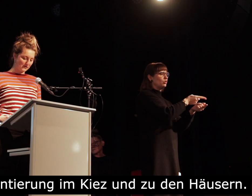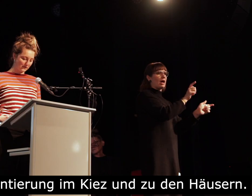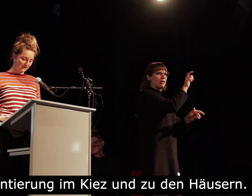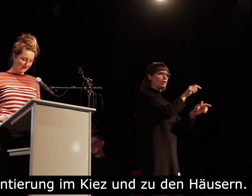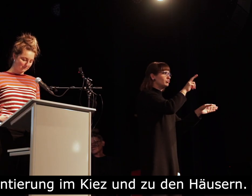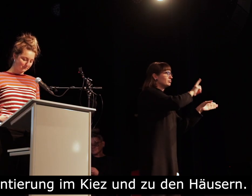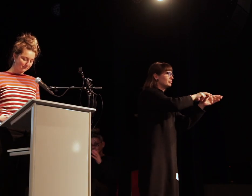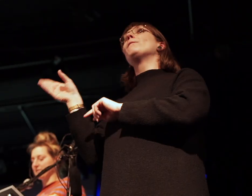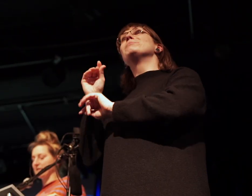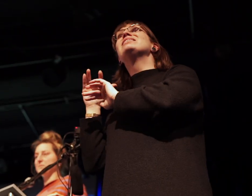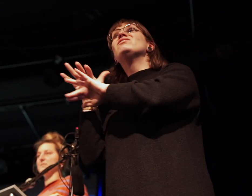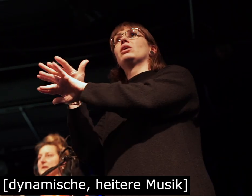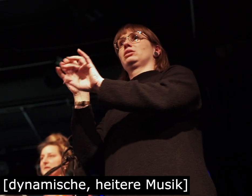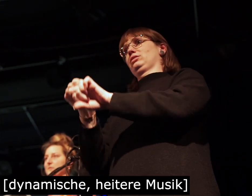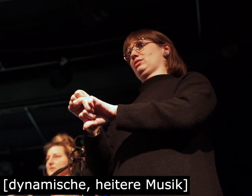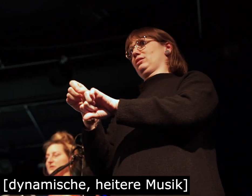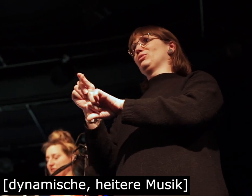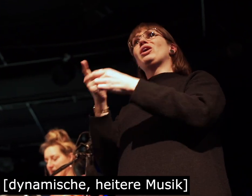und zu den Häusern.